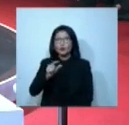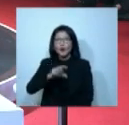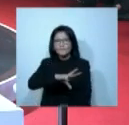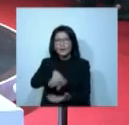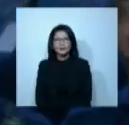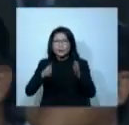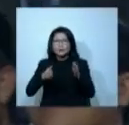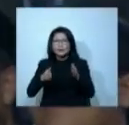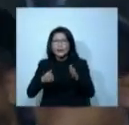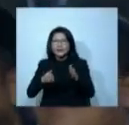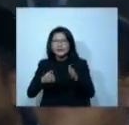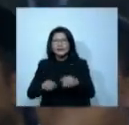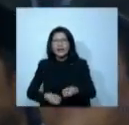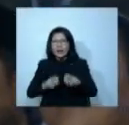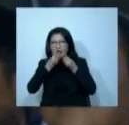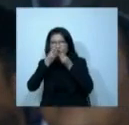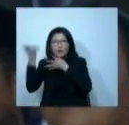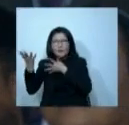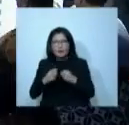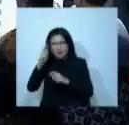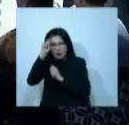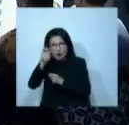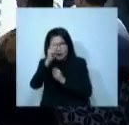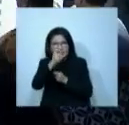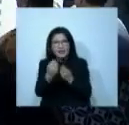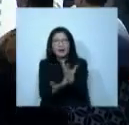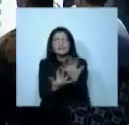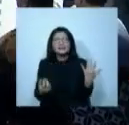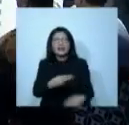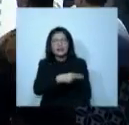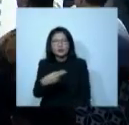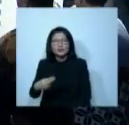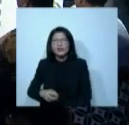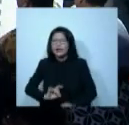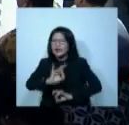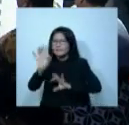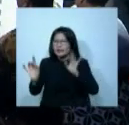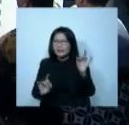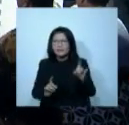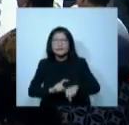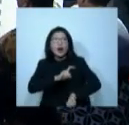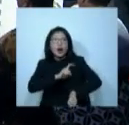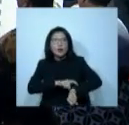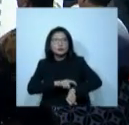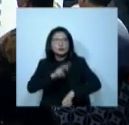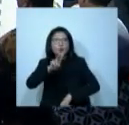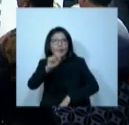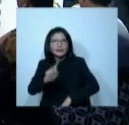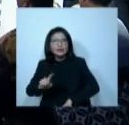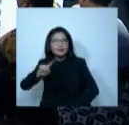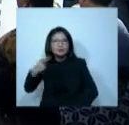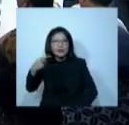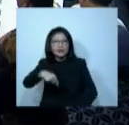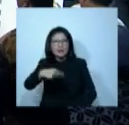ke depan dalam debat berikutnya itu mestinya penguasaan panggung lebih dikuasai oleh Mas Ganjar sehingga